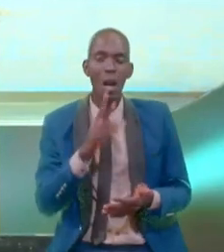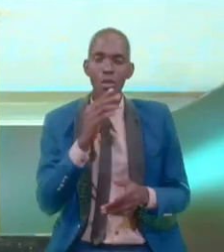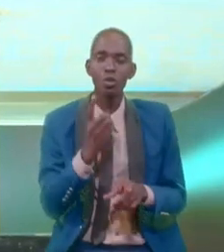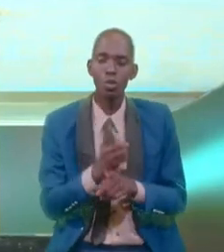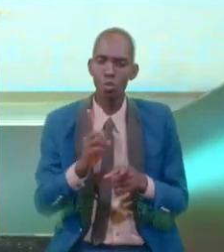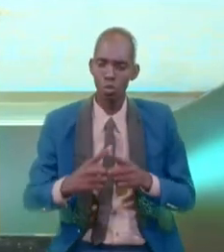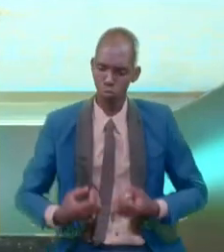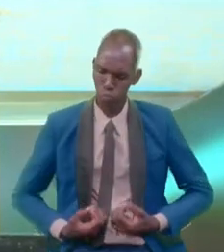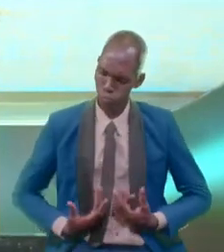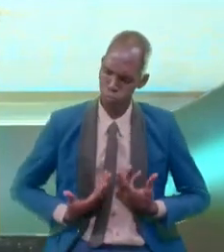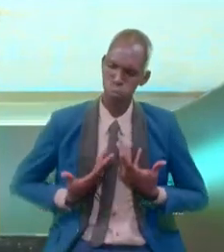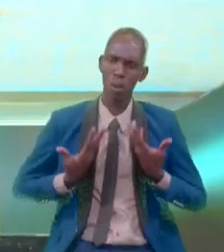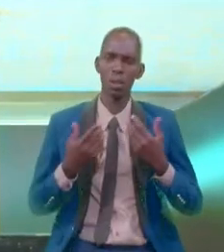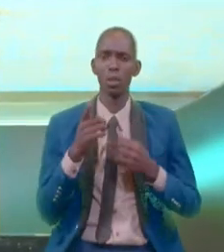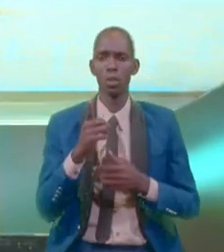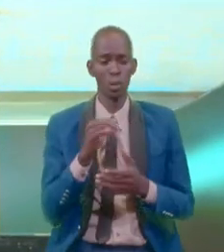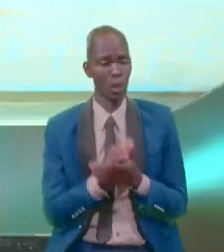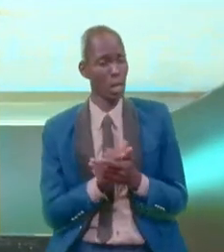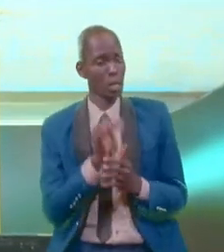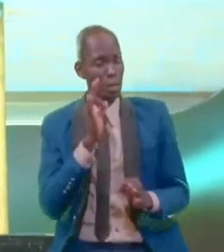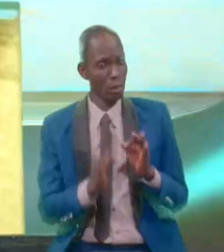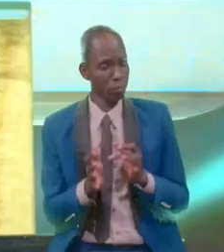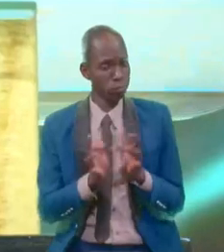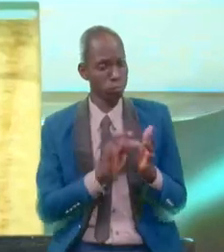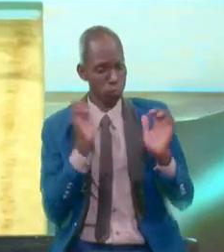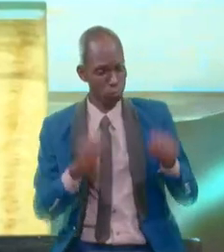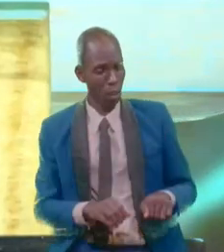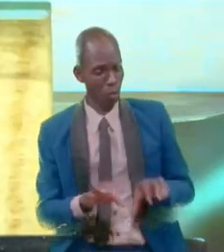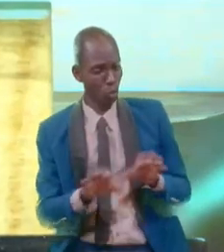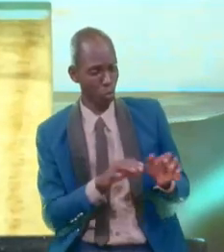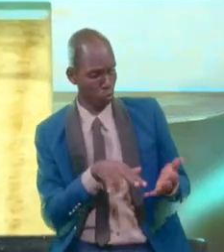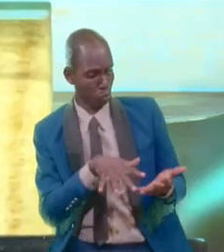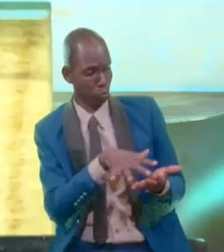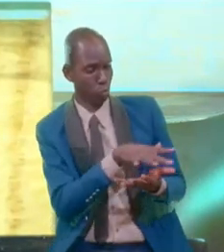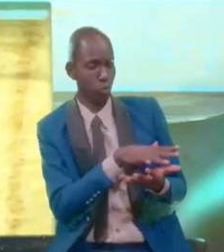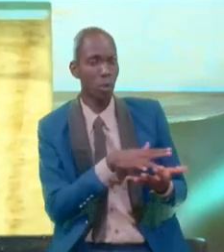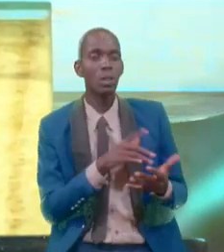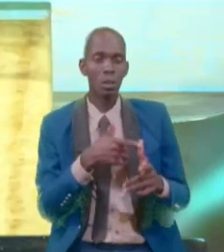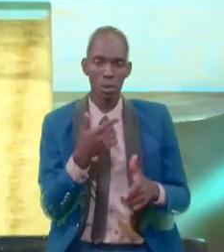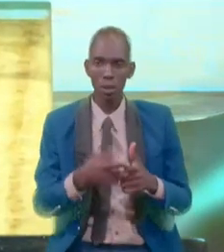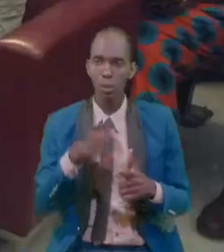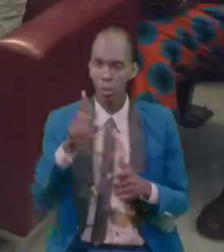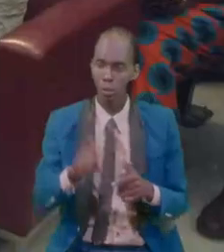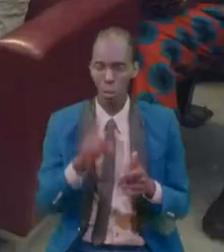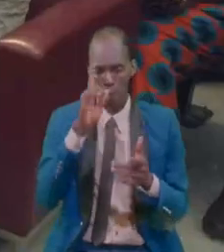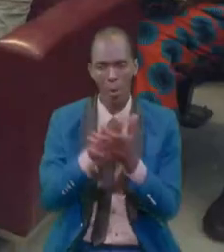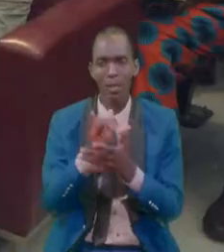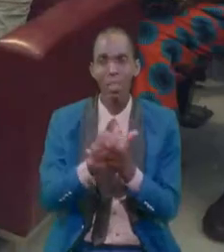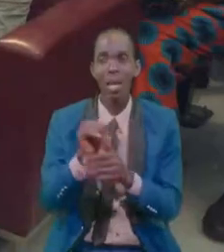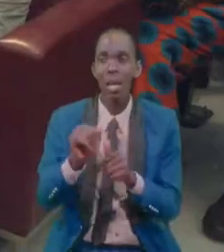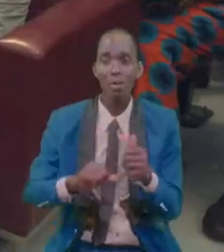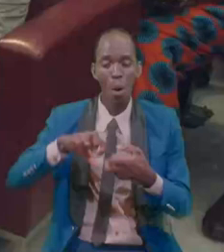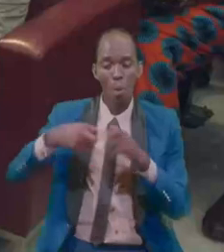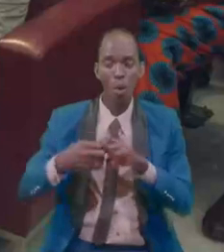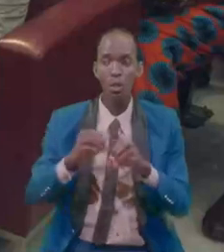faire saliver, pour vous faire informer que s'il peut faire ceci, donc vous devez croire que tout problème dans